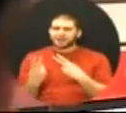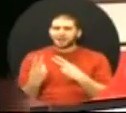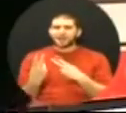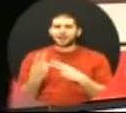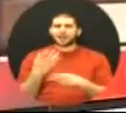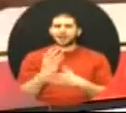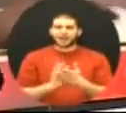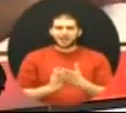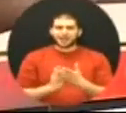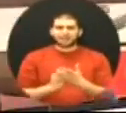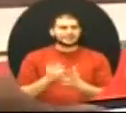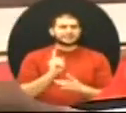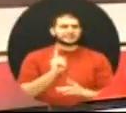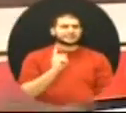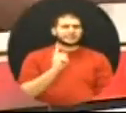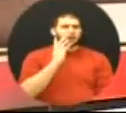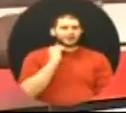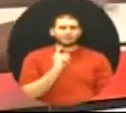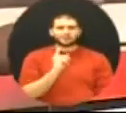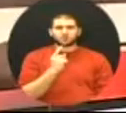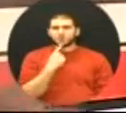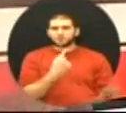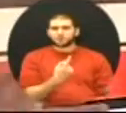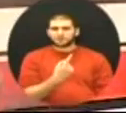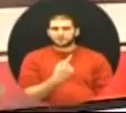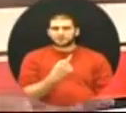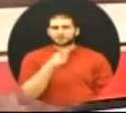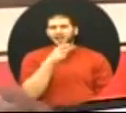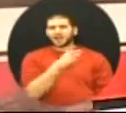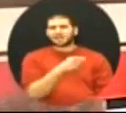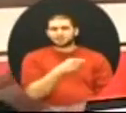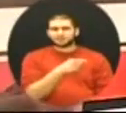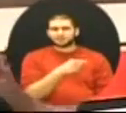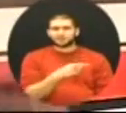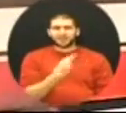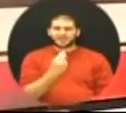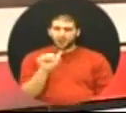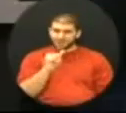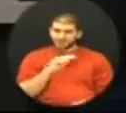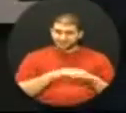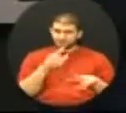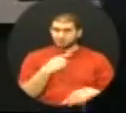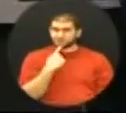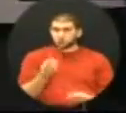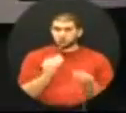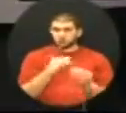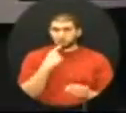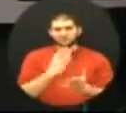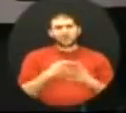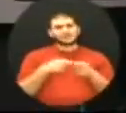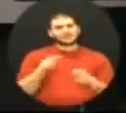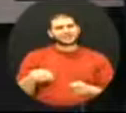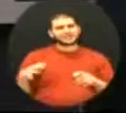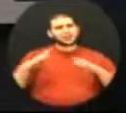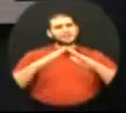לך. זה לא כיף, תקשיבי שנייה. לך שאומרים לכם שאתם בעצם... אבל אורית, יש עוד אמירות שנאמרות מצד חברי כנסת